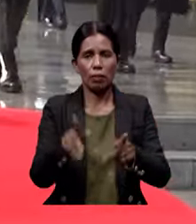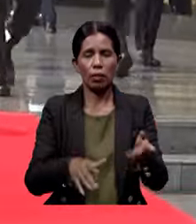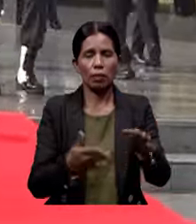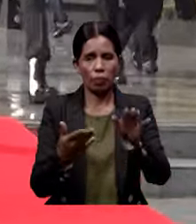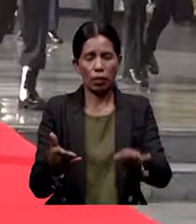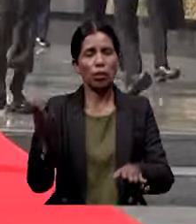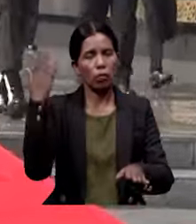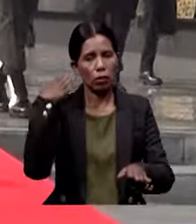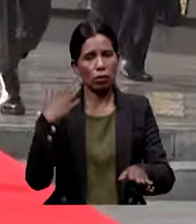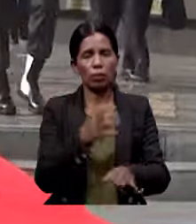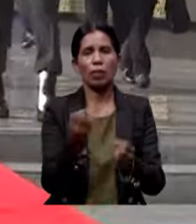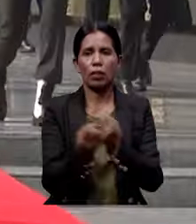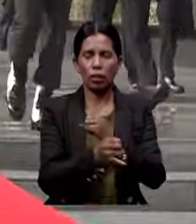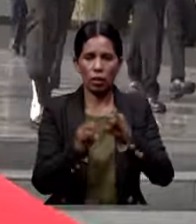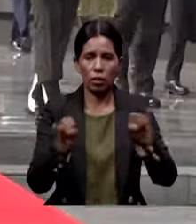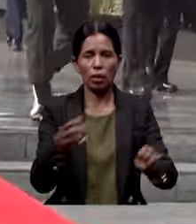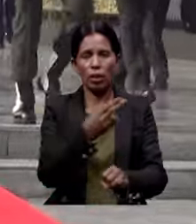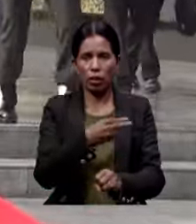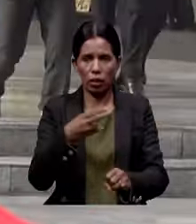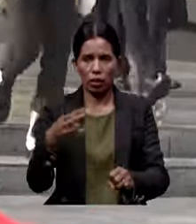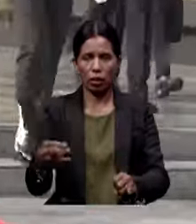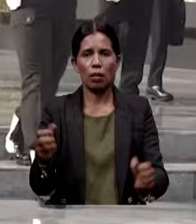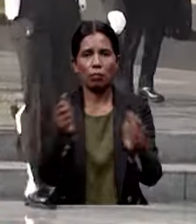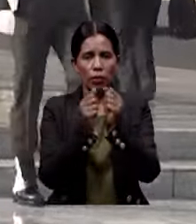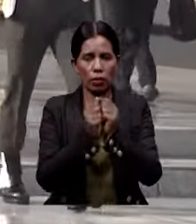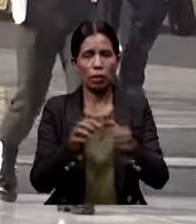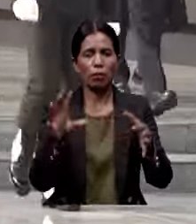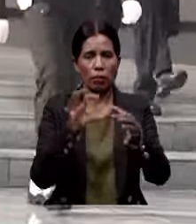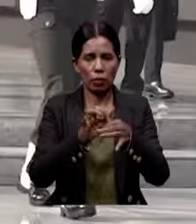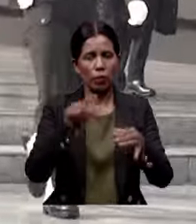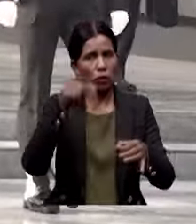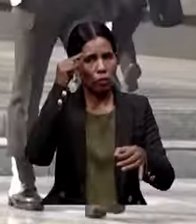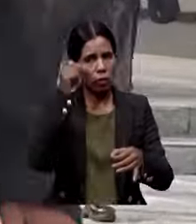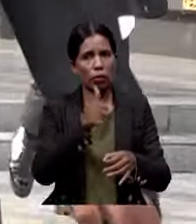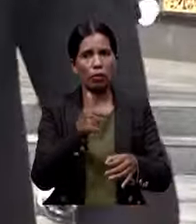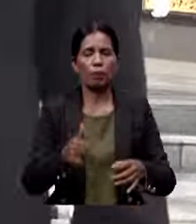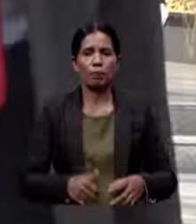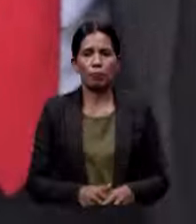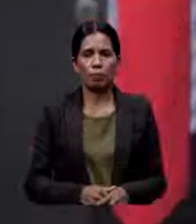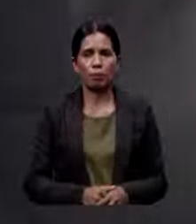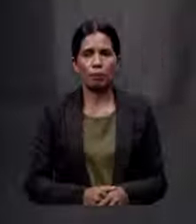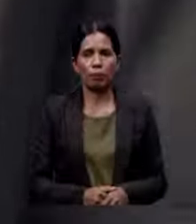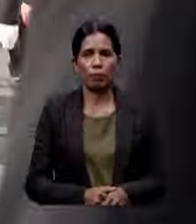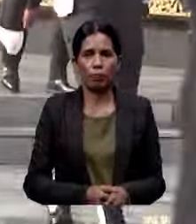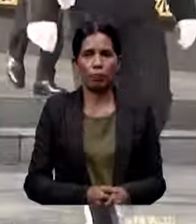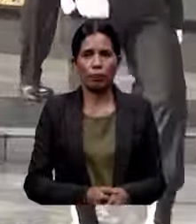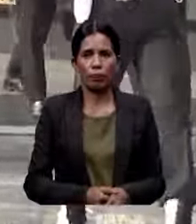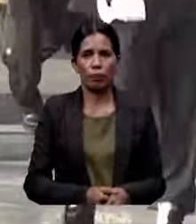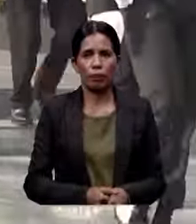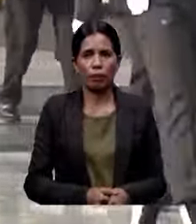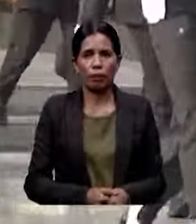nebe uluk luta ba independência indonesianian. Acompanha husi membro governo Balung, Agustinho da Costa, ZMN.